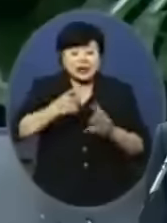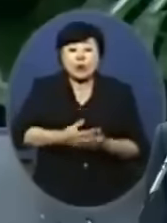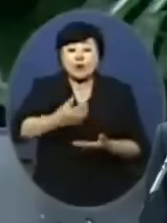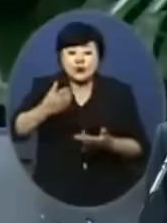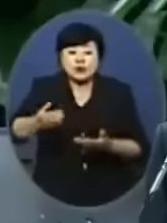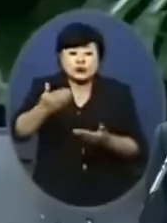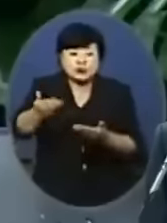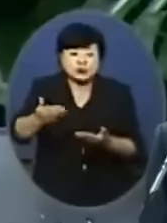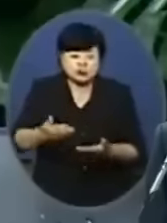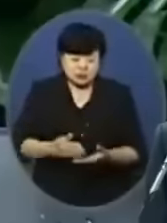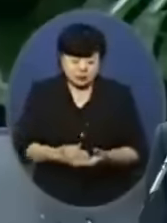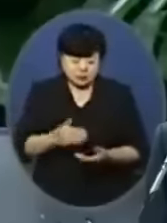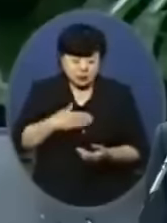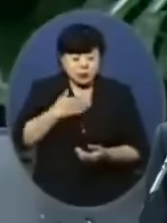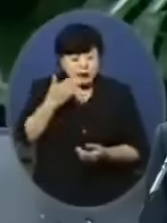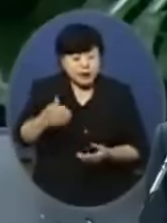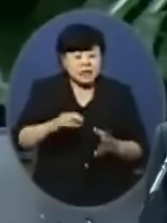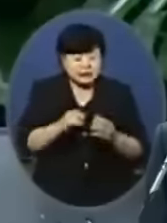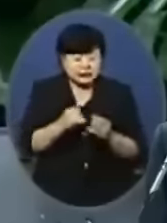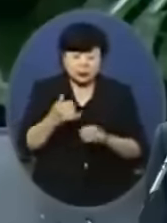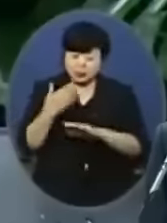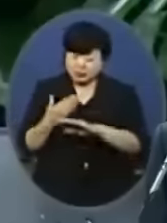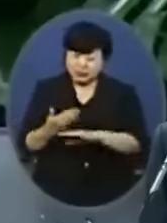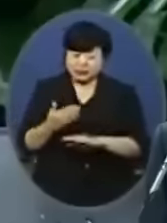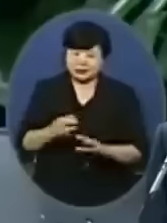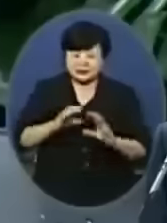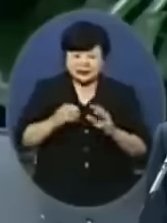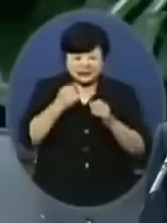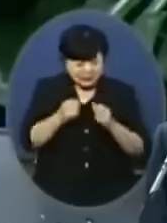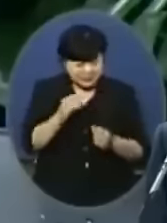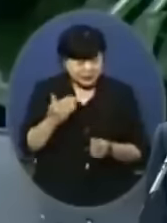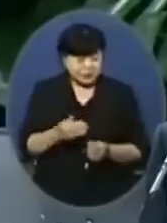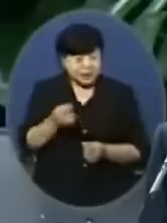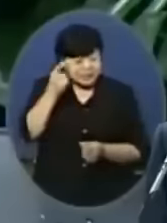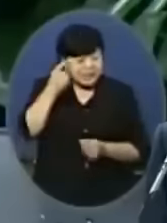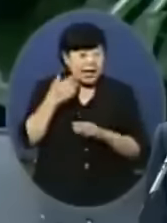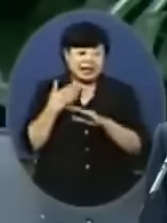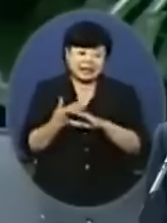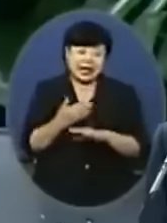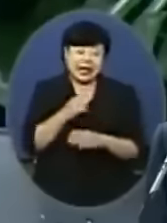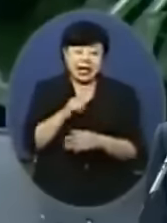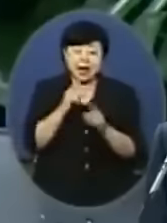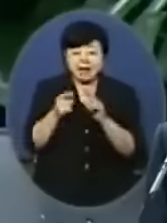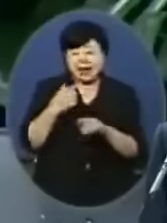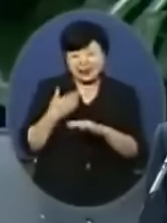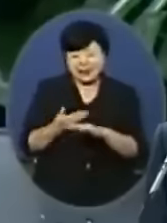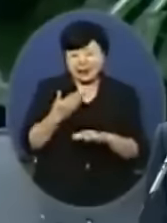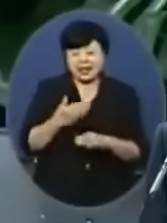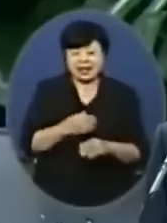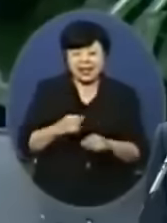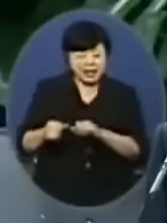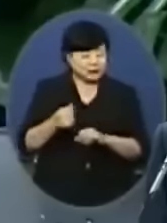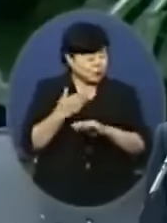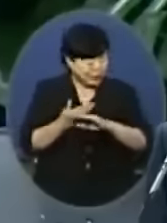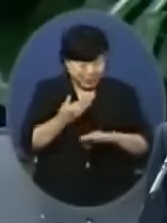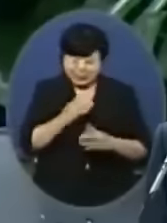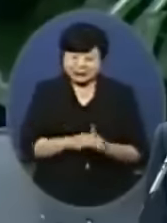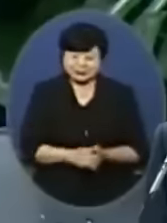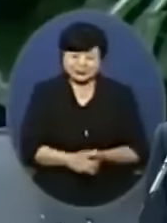나와 세상 사람들과 다른 세계에서 사는 것입니다. 생각이 다르고 말하는 것이 다르고 행하는